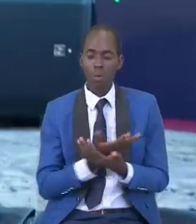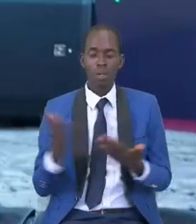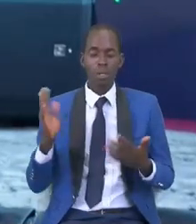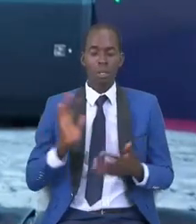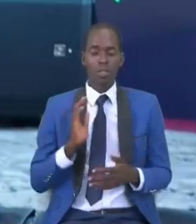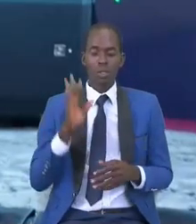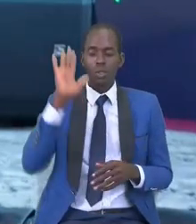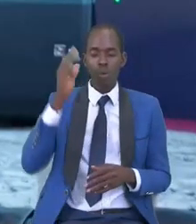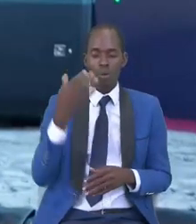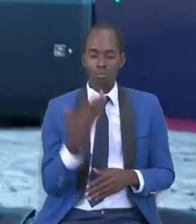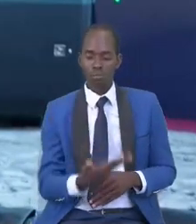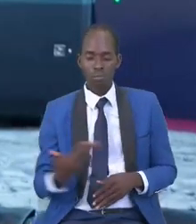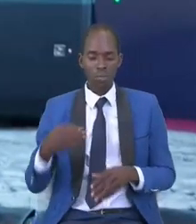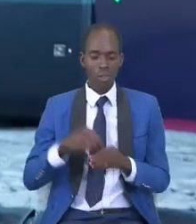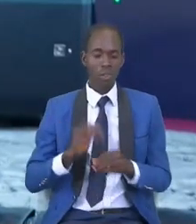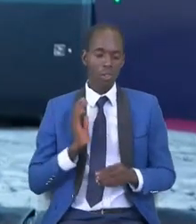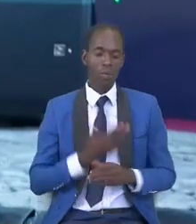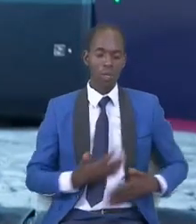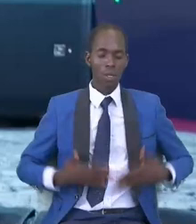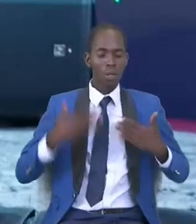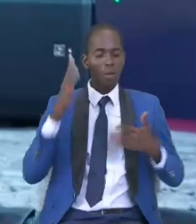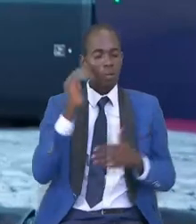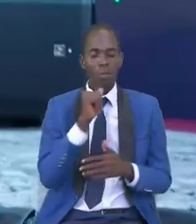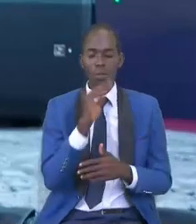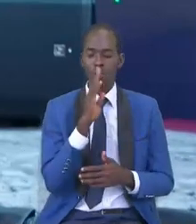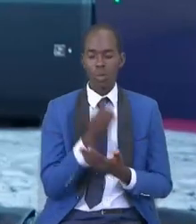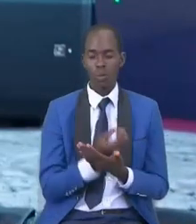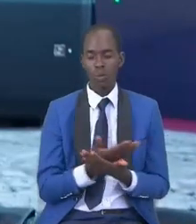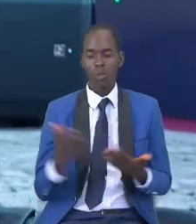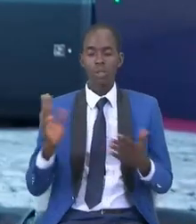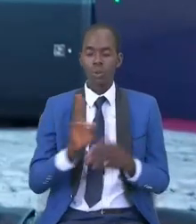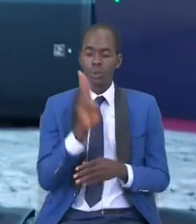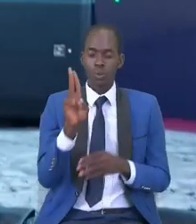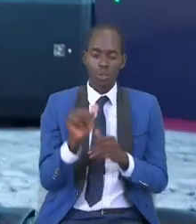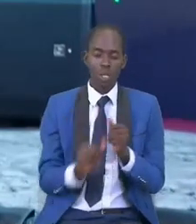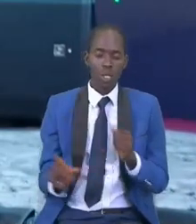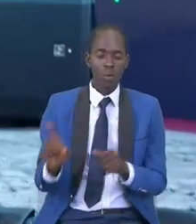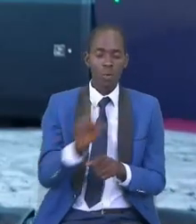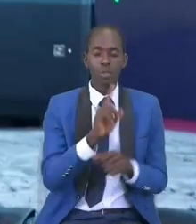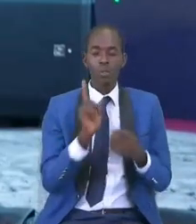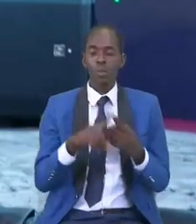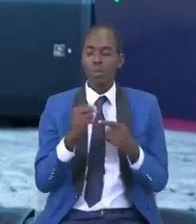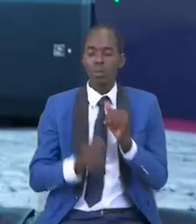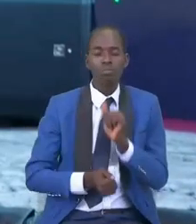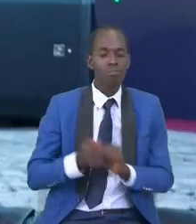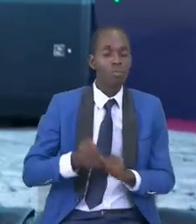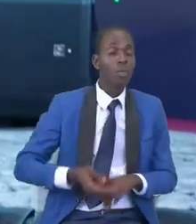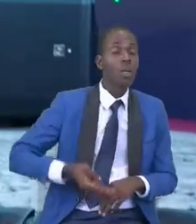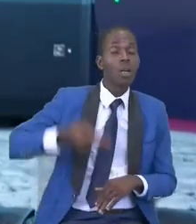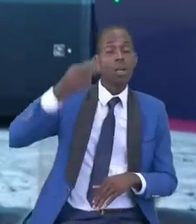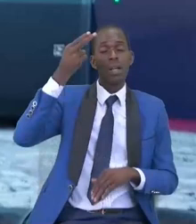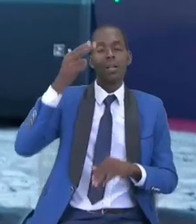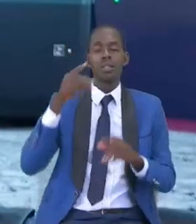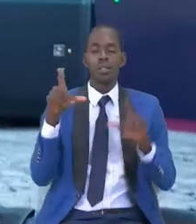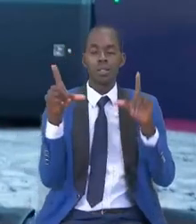gâché. Tes ressources dans nos vies ne seront pas gâchées. Utilise chacun